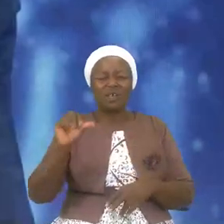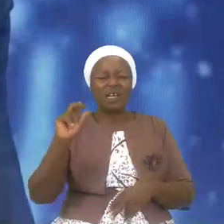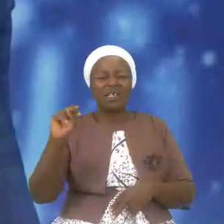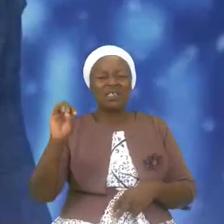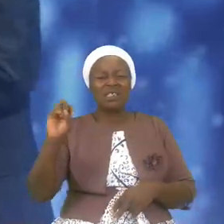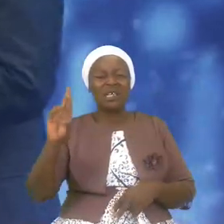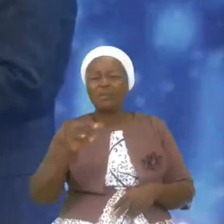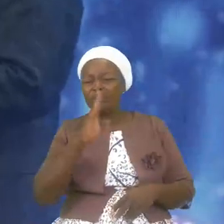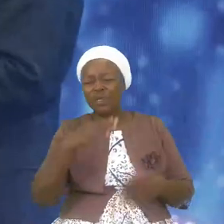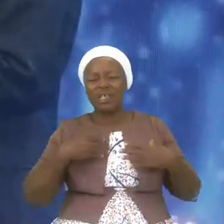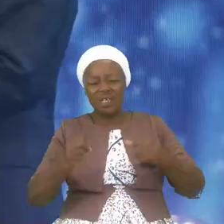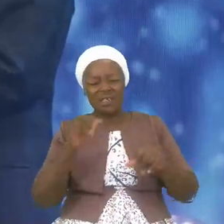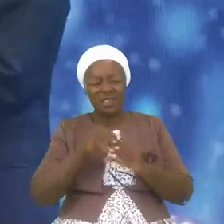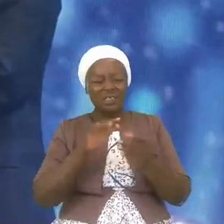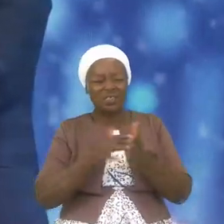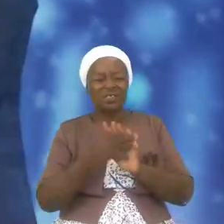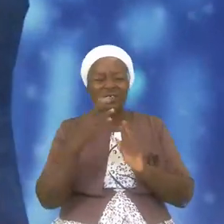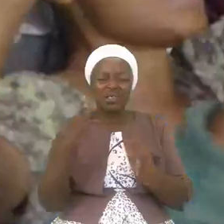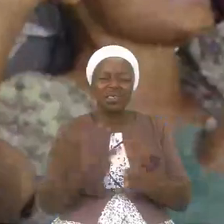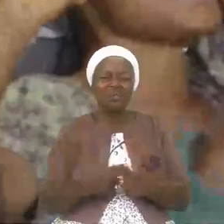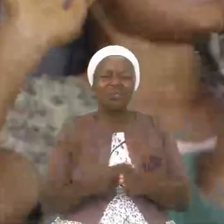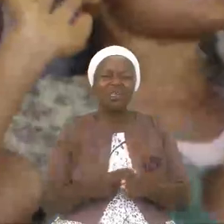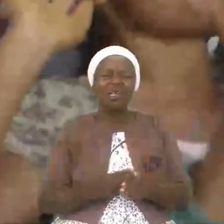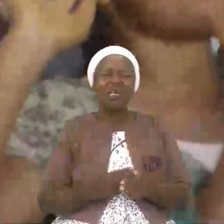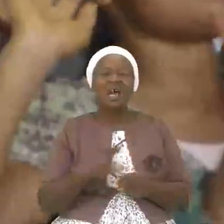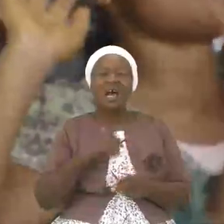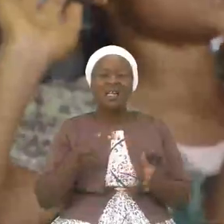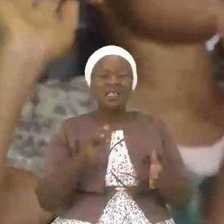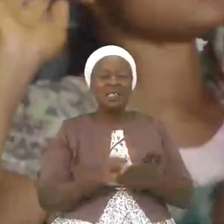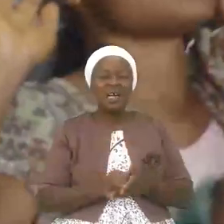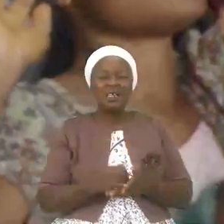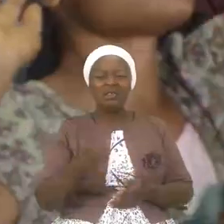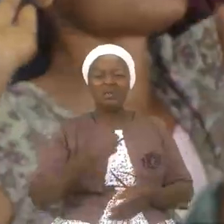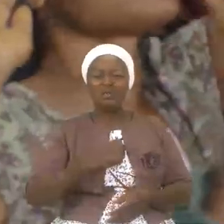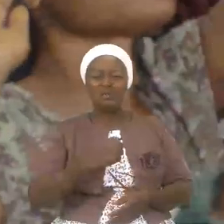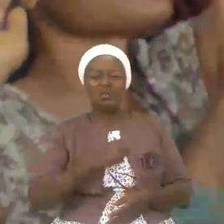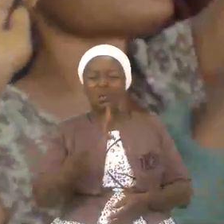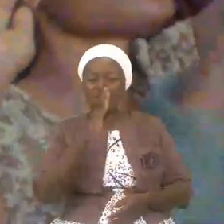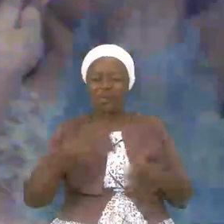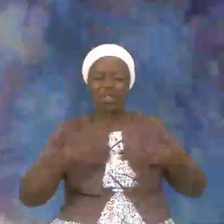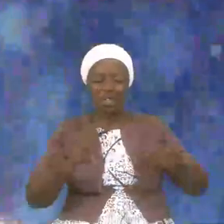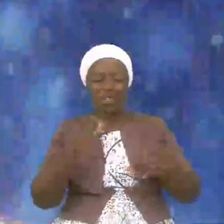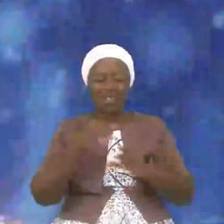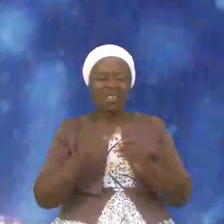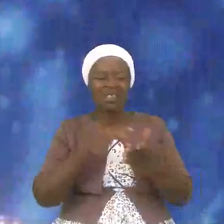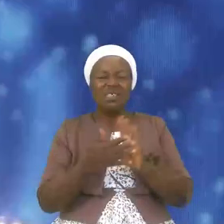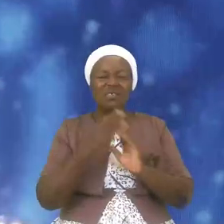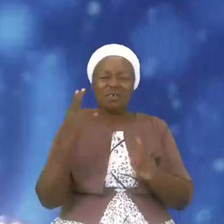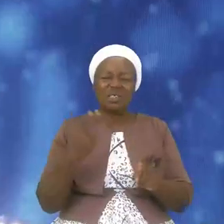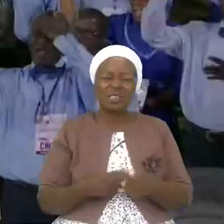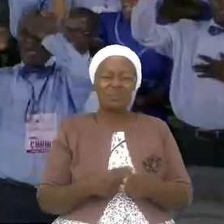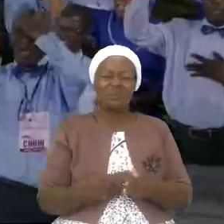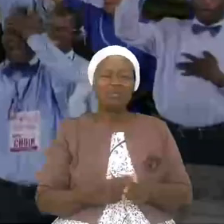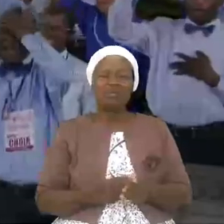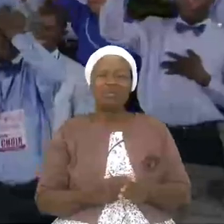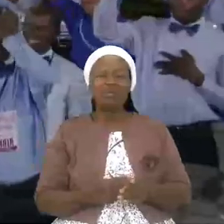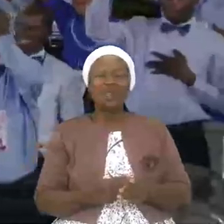Cancer, sois guéri au nom de Jésus. Et tuberculose, sois guéri au nom de